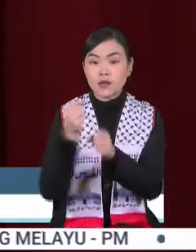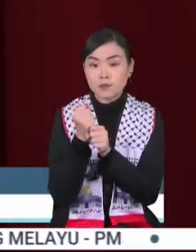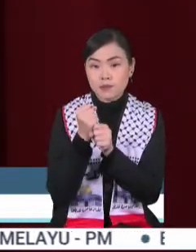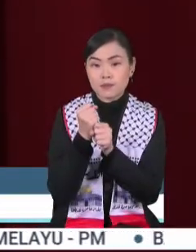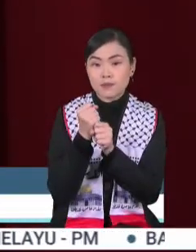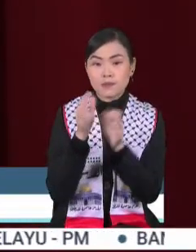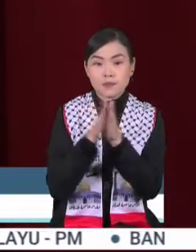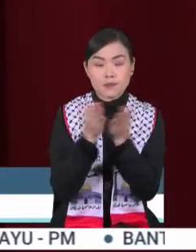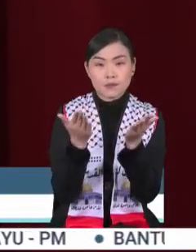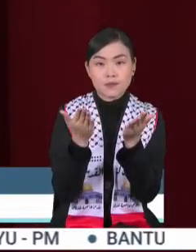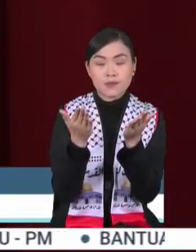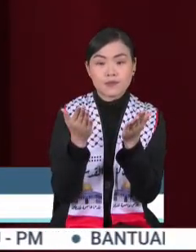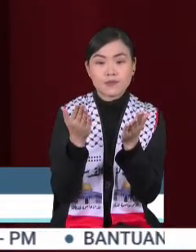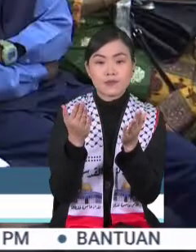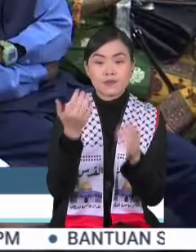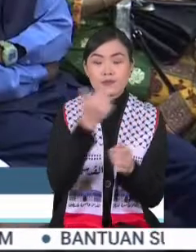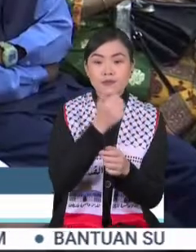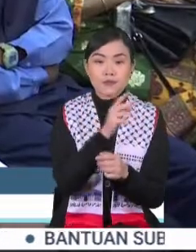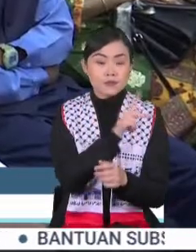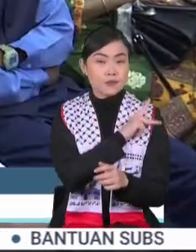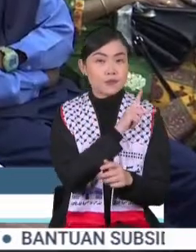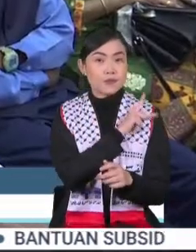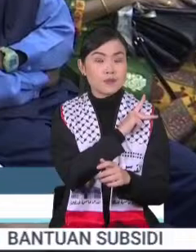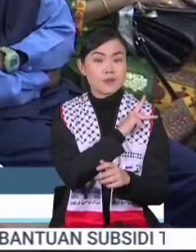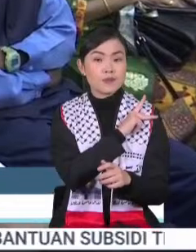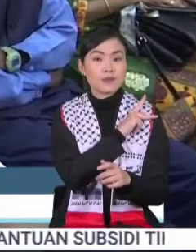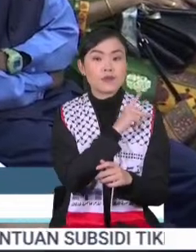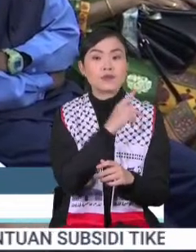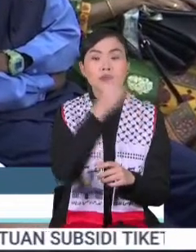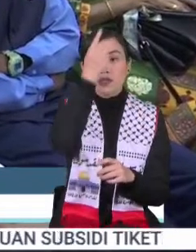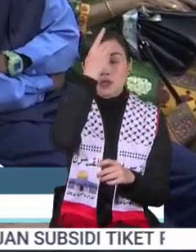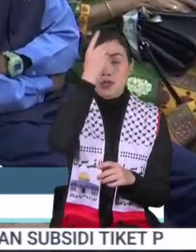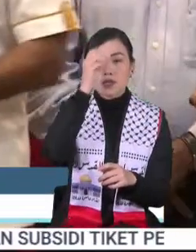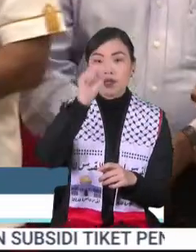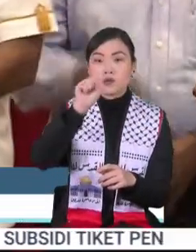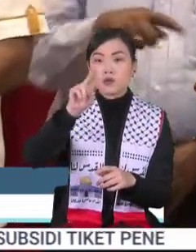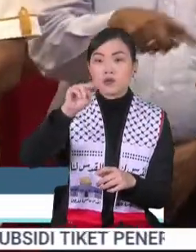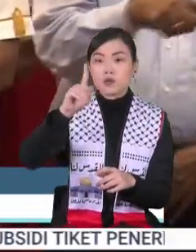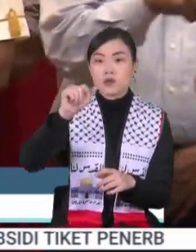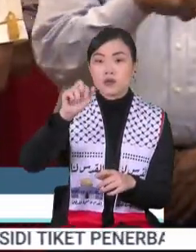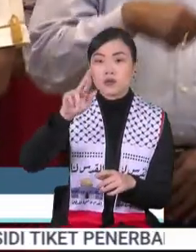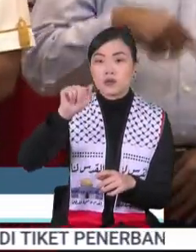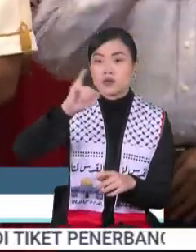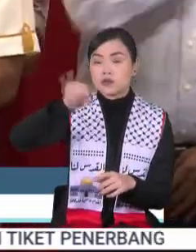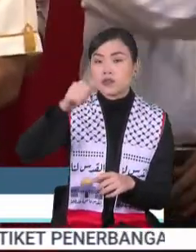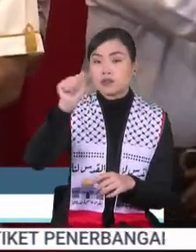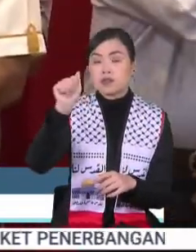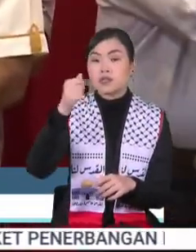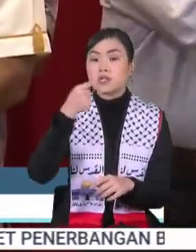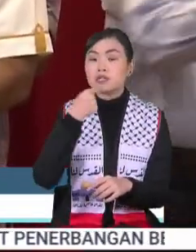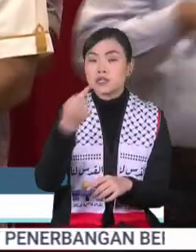para pelajar pengerusi jawatankuasa tersebut Datuk Seri S sundarajo berkata